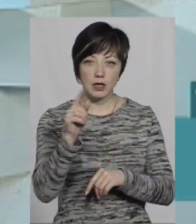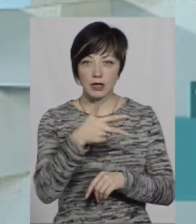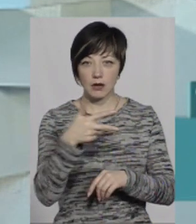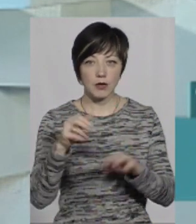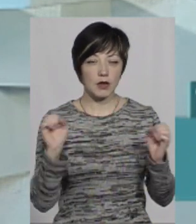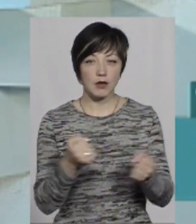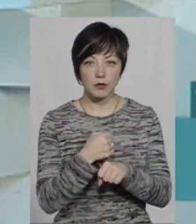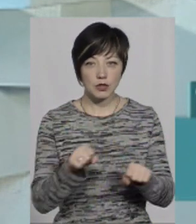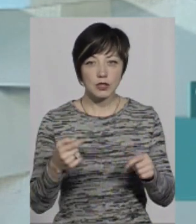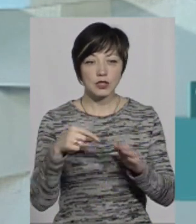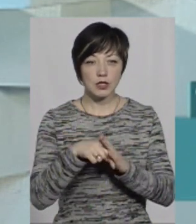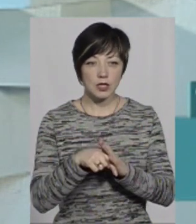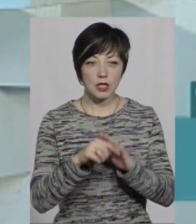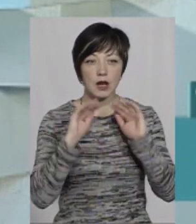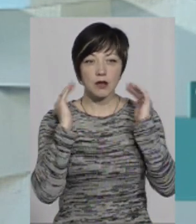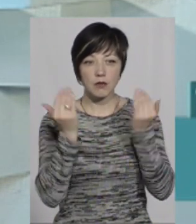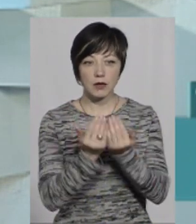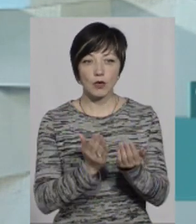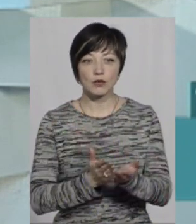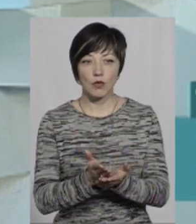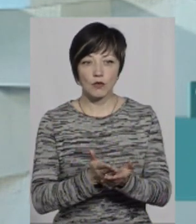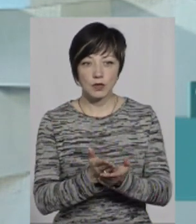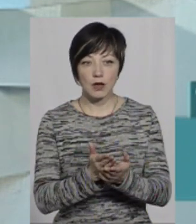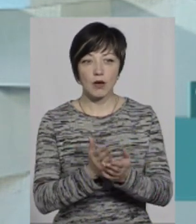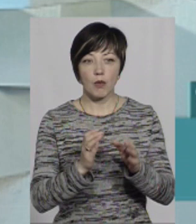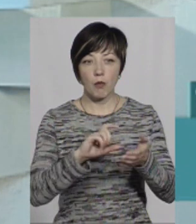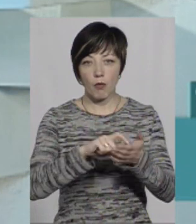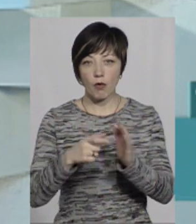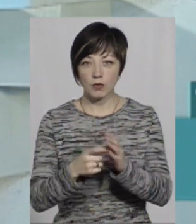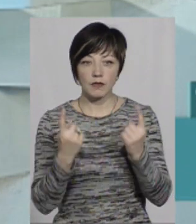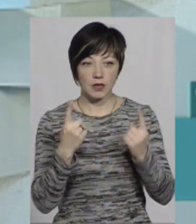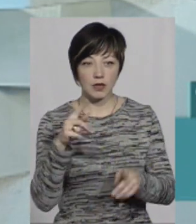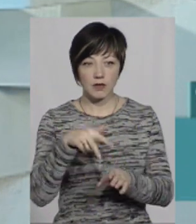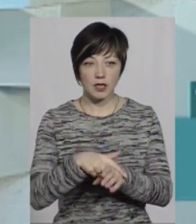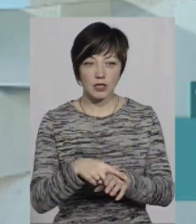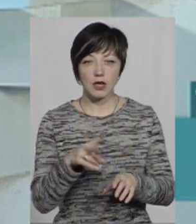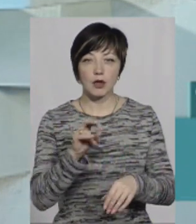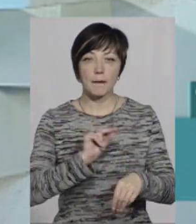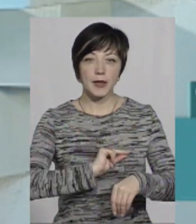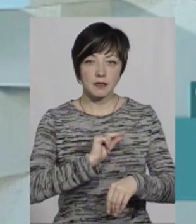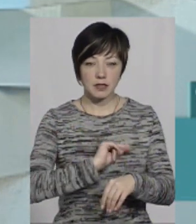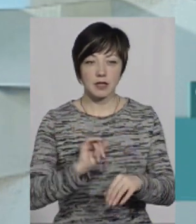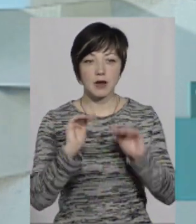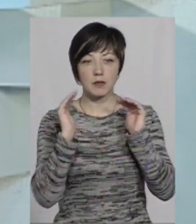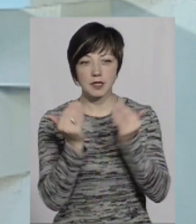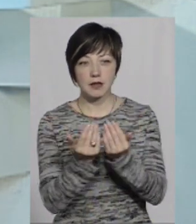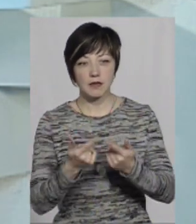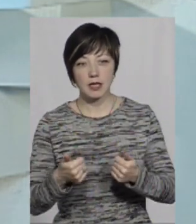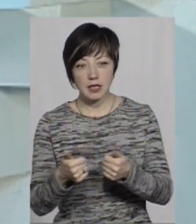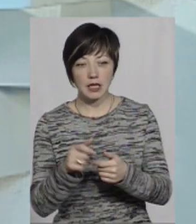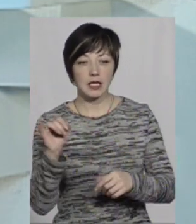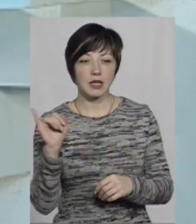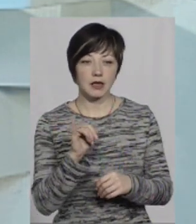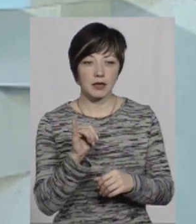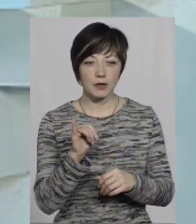поверх неможливо, значить, реанімацію обслуговує в боксах, і йде велике навантаження на персонал реанімаційного відділення